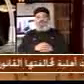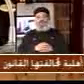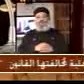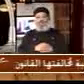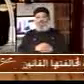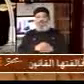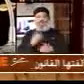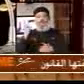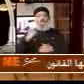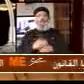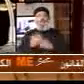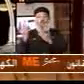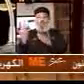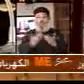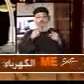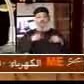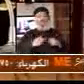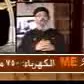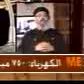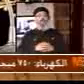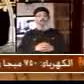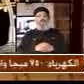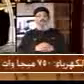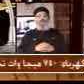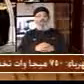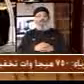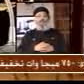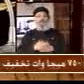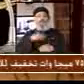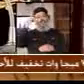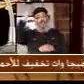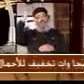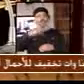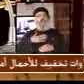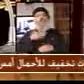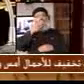بالإخوة الأحباء ضيوف من أسبانيا وكندا